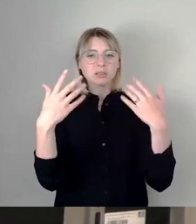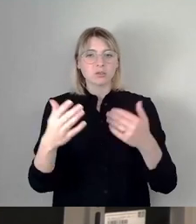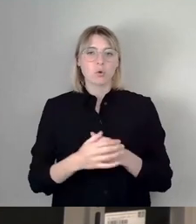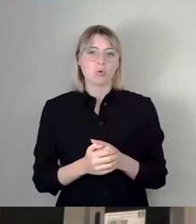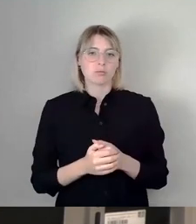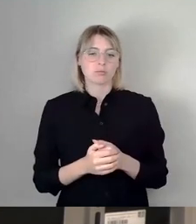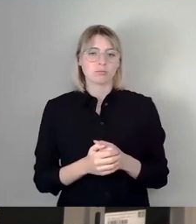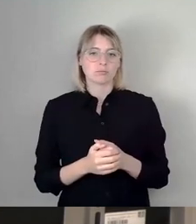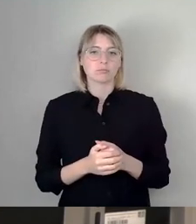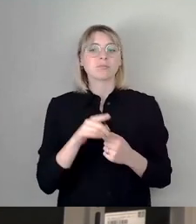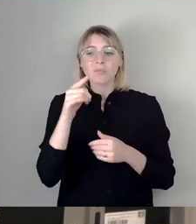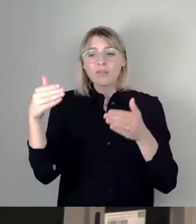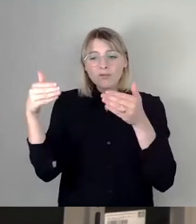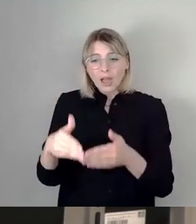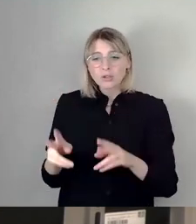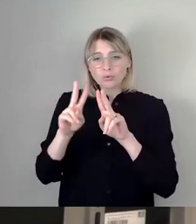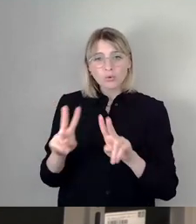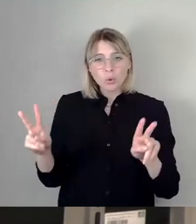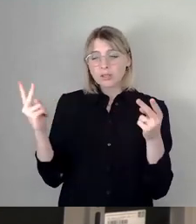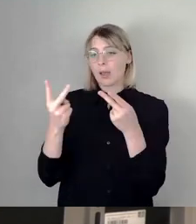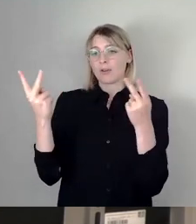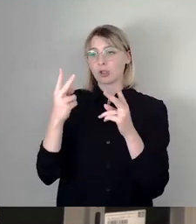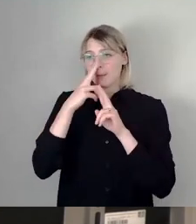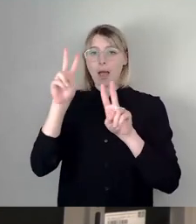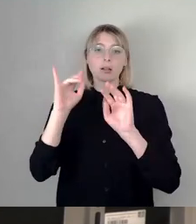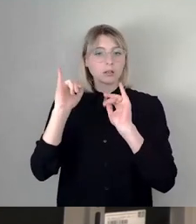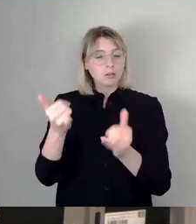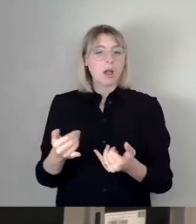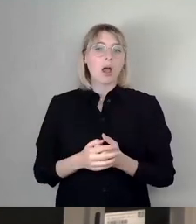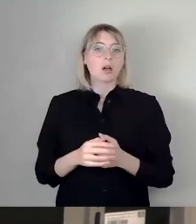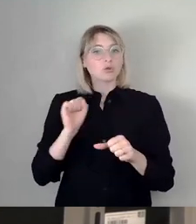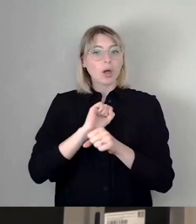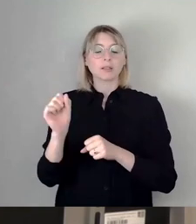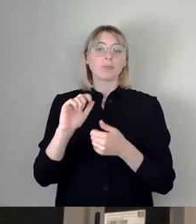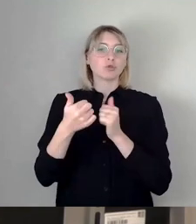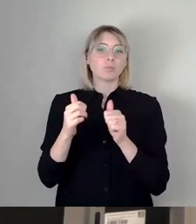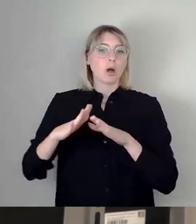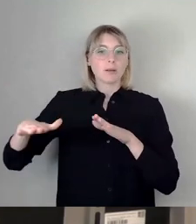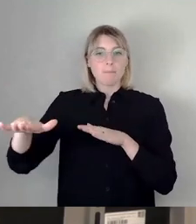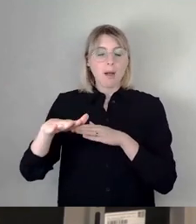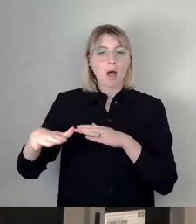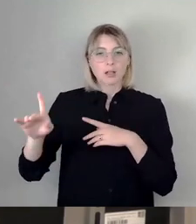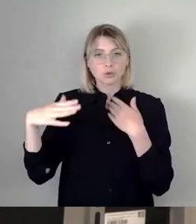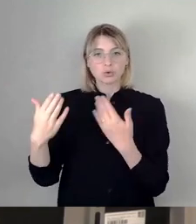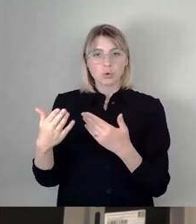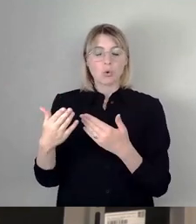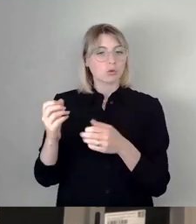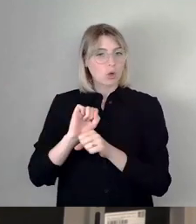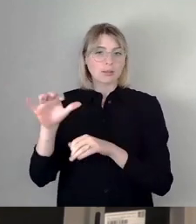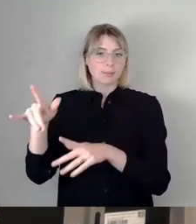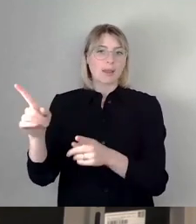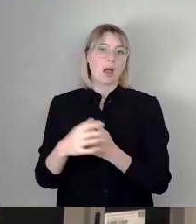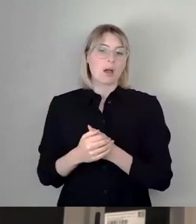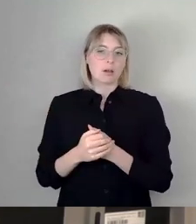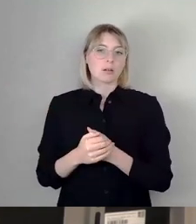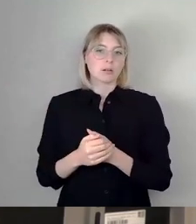die Friedhofsruhe ja selbstverständlich beachtet wird, trotz dieses Sportparks, der dort, oder dieser Sportgelegenheit, der dort gemacht worden ist. Das ist Rudolf Rolz